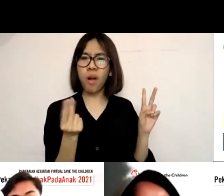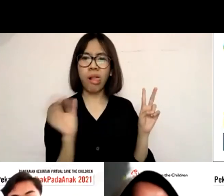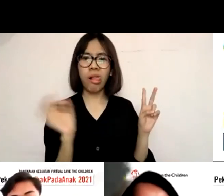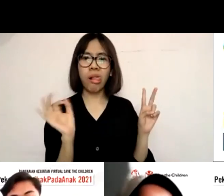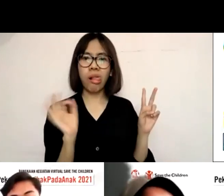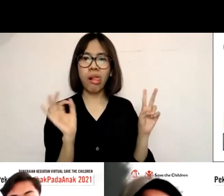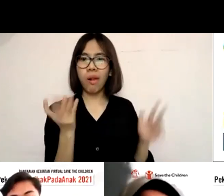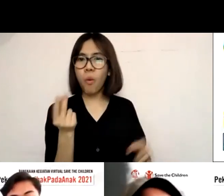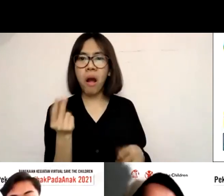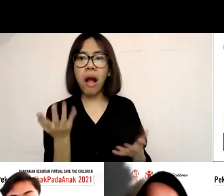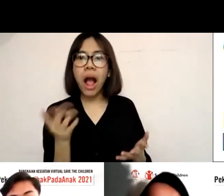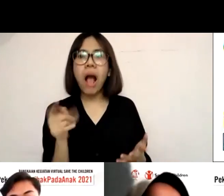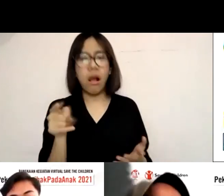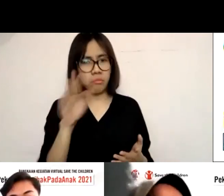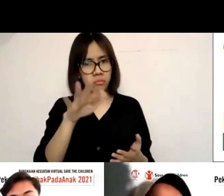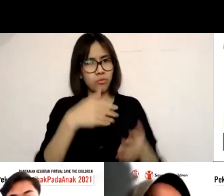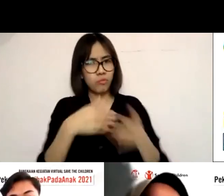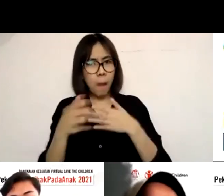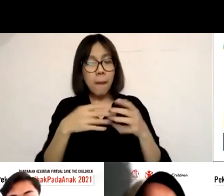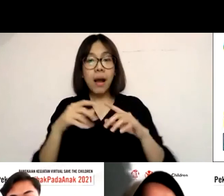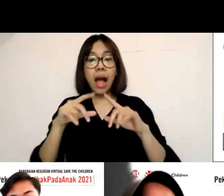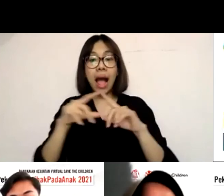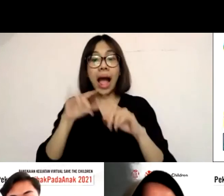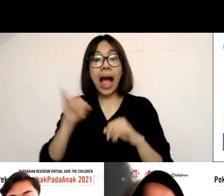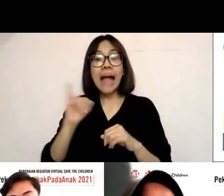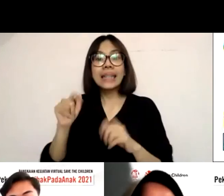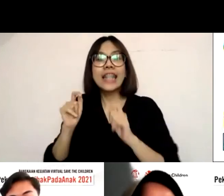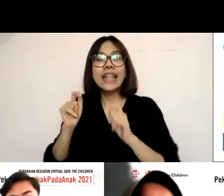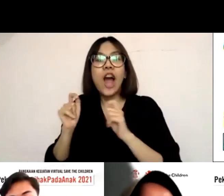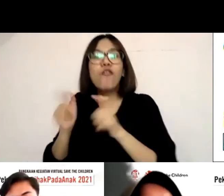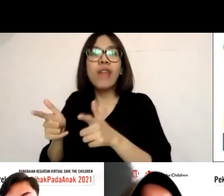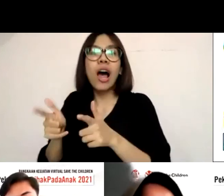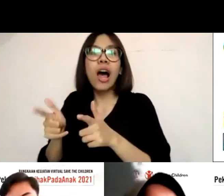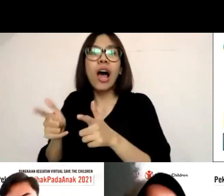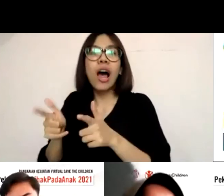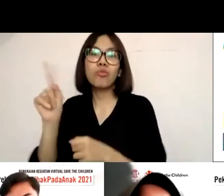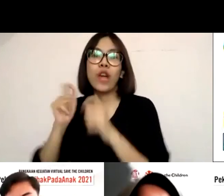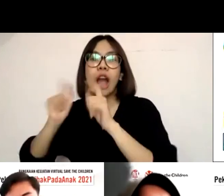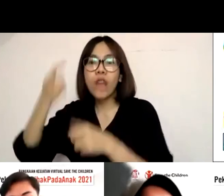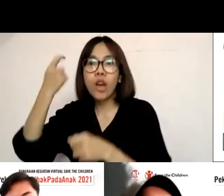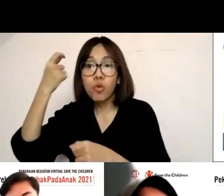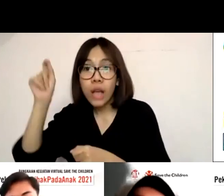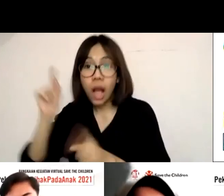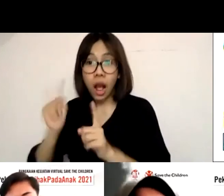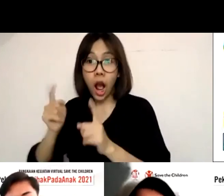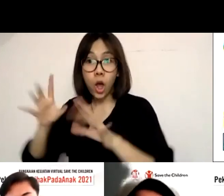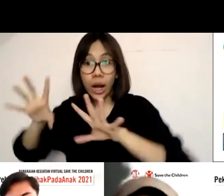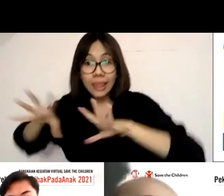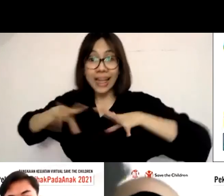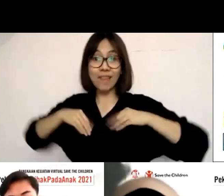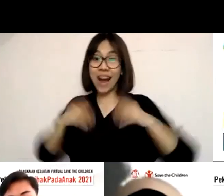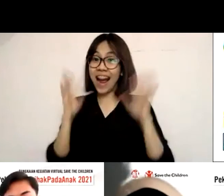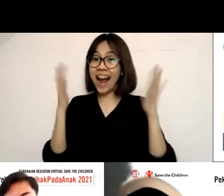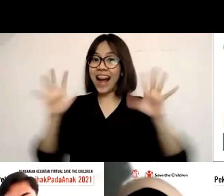perguruan tinggi, ya. Kalau sudah diterima, nanti bisa mengajukan beasiswa atau namanya